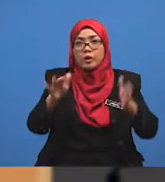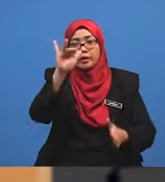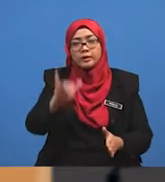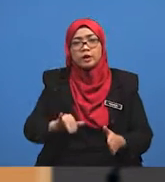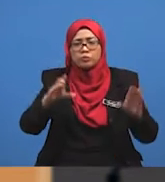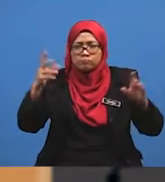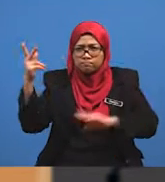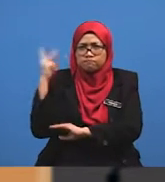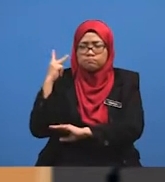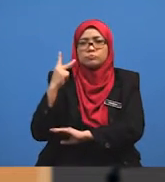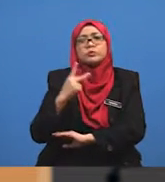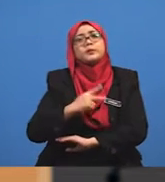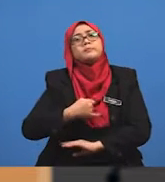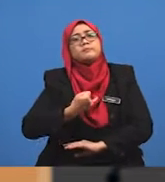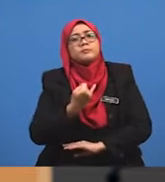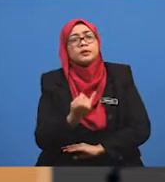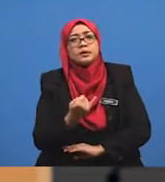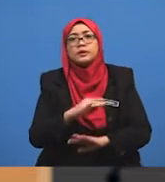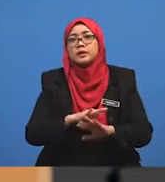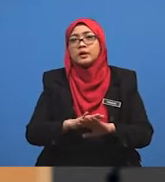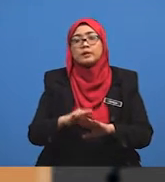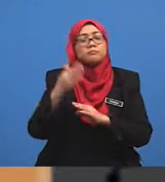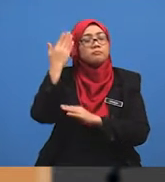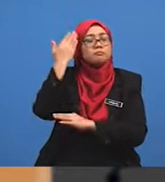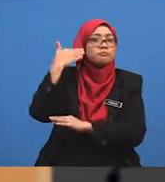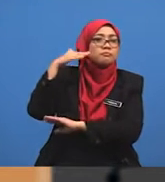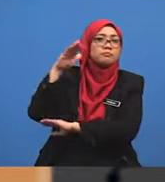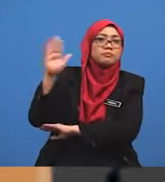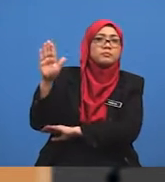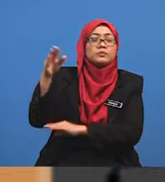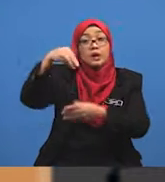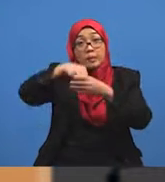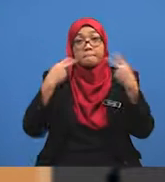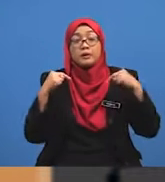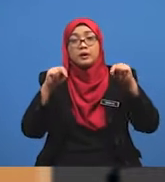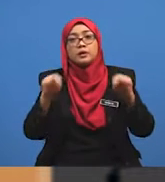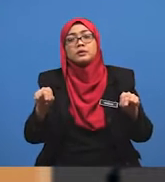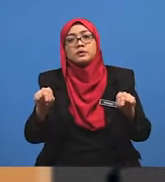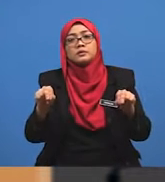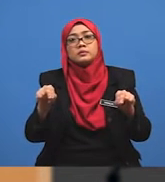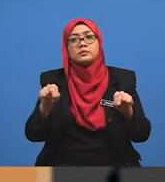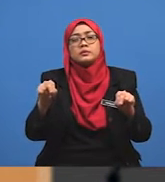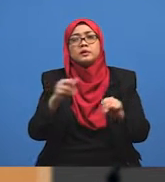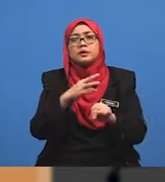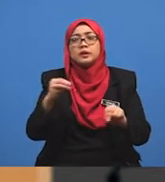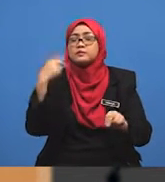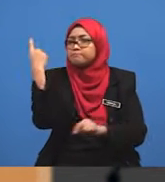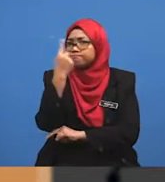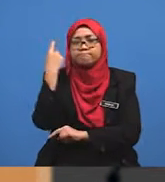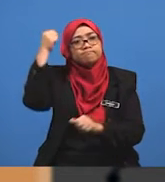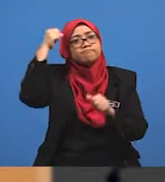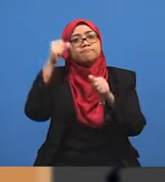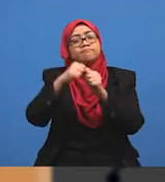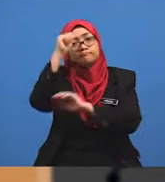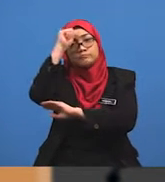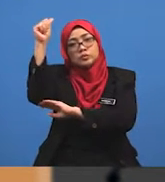imannya, yang tidak dilalaikan oleh perniagaannya atau berjual beli daripada menyebut serta mengingati Allah